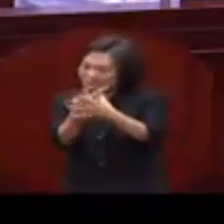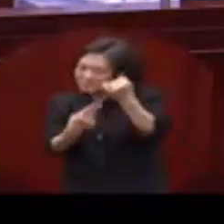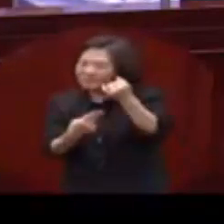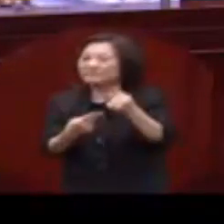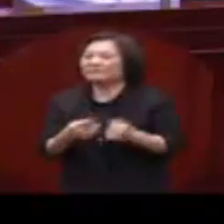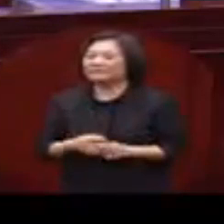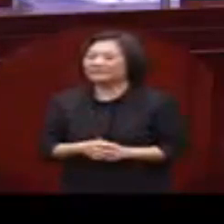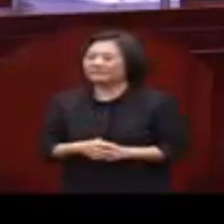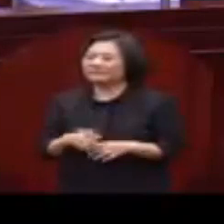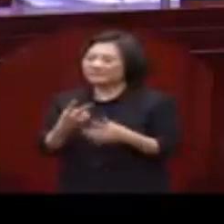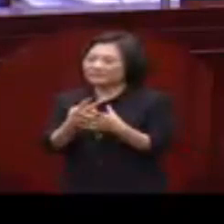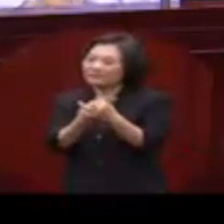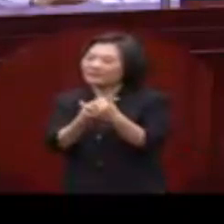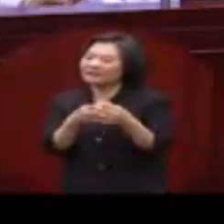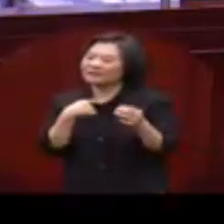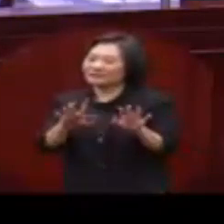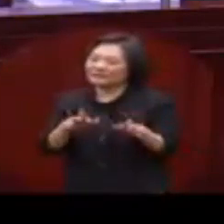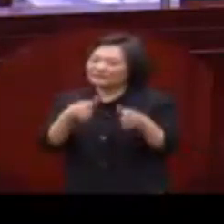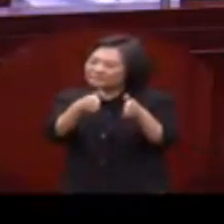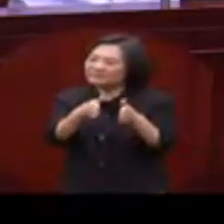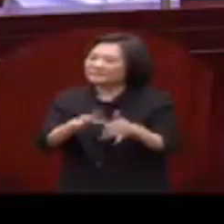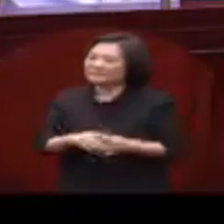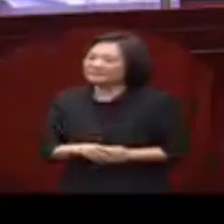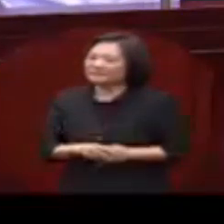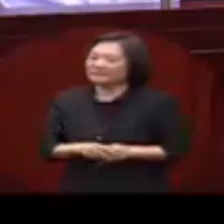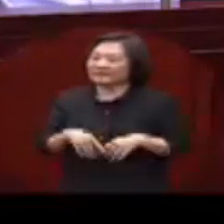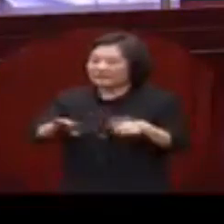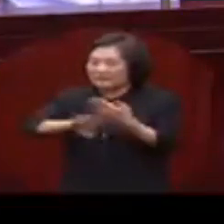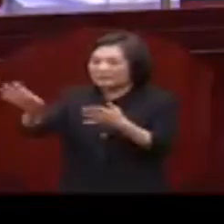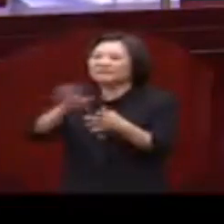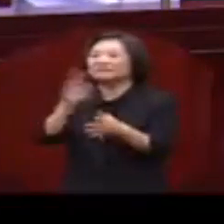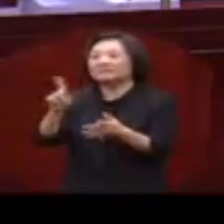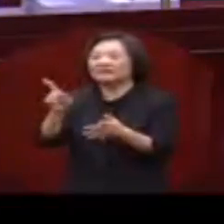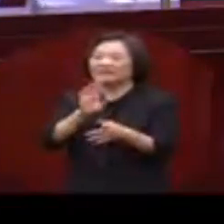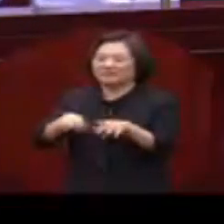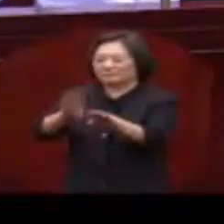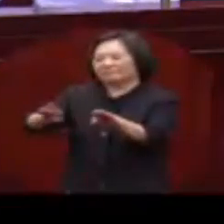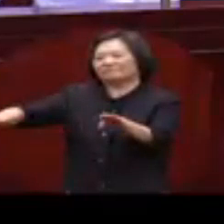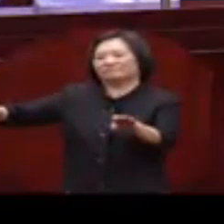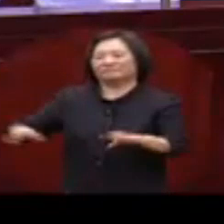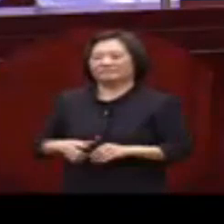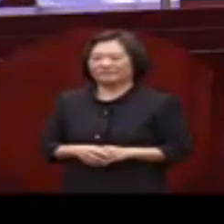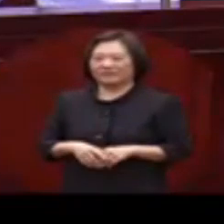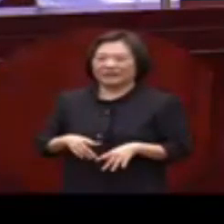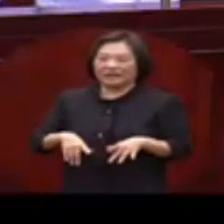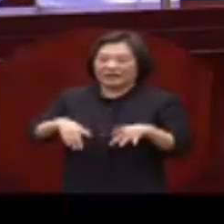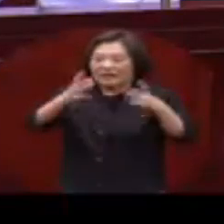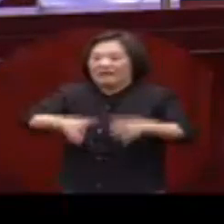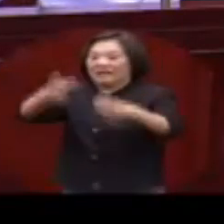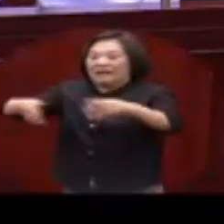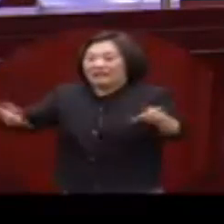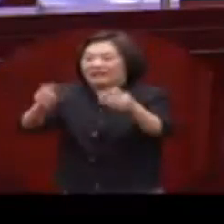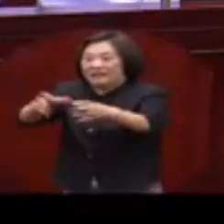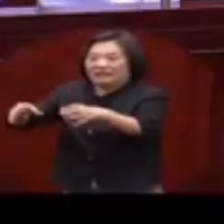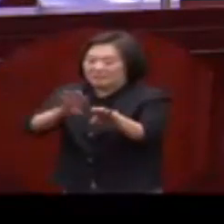U-Bike、U-Model、U-Car 这个我们会继续推。现在比较重要的是 U-Parking， 我不太赞成一直盖停车场，应